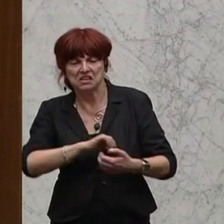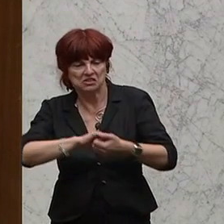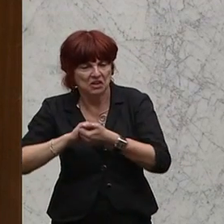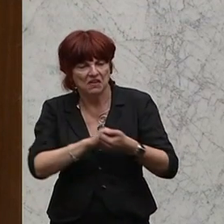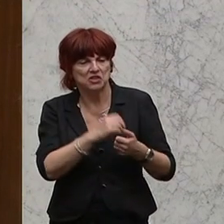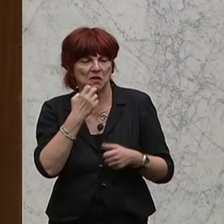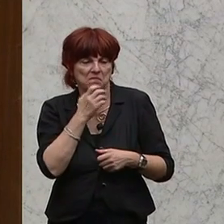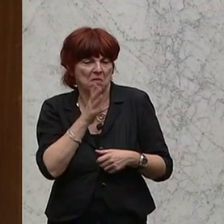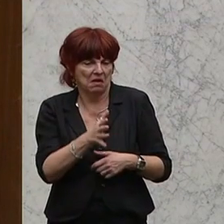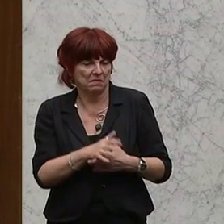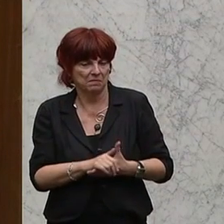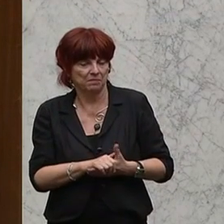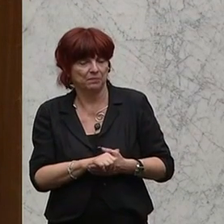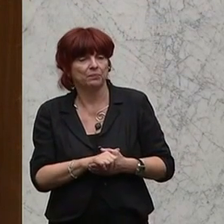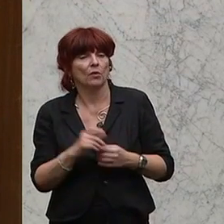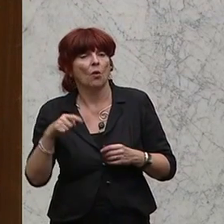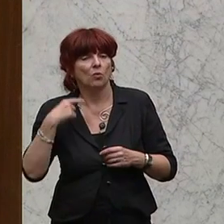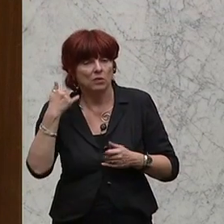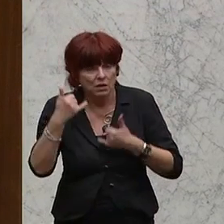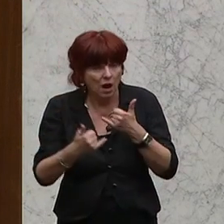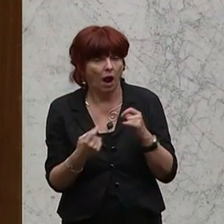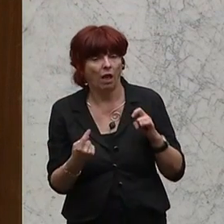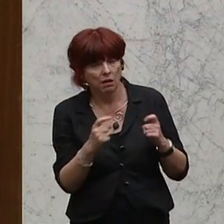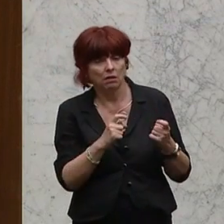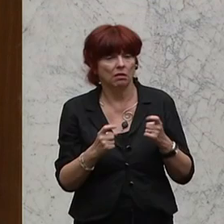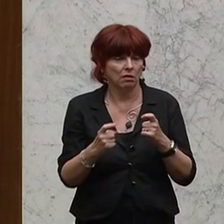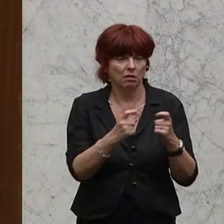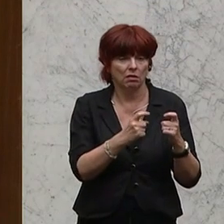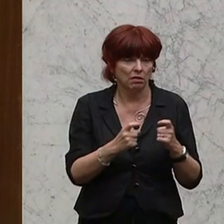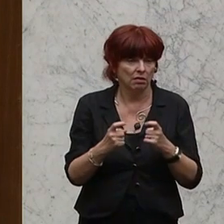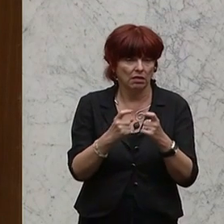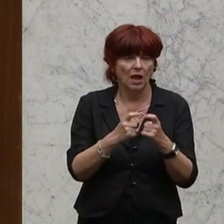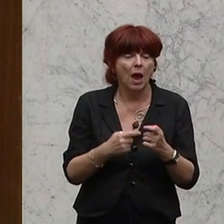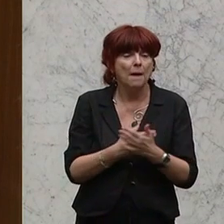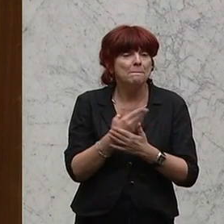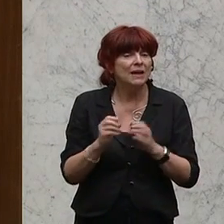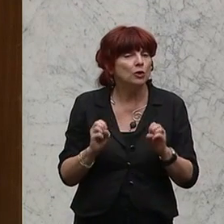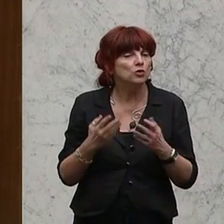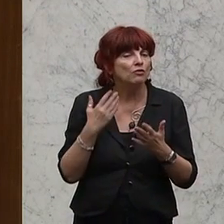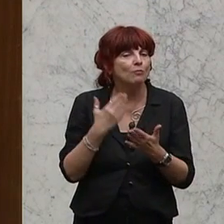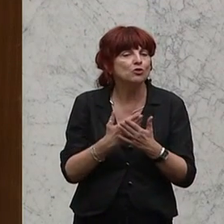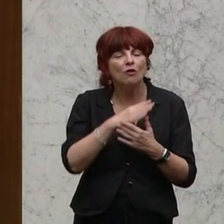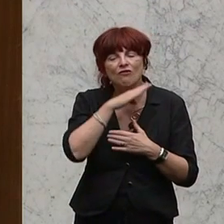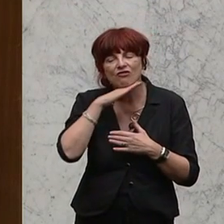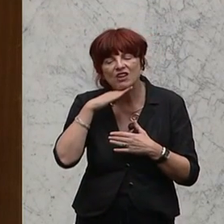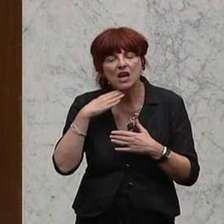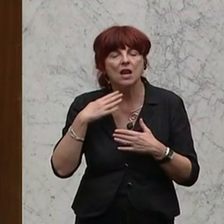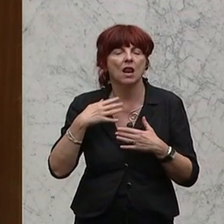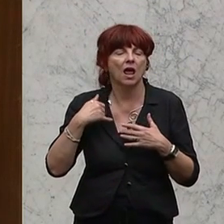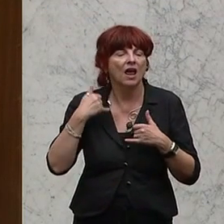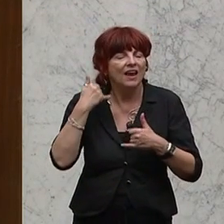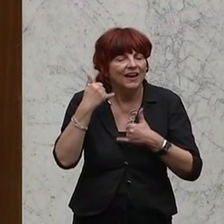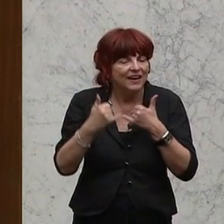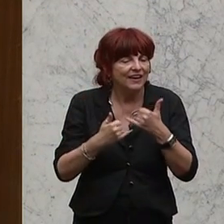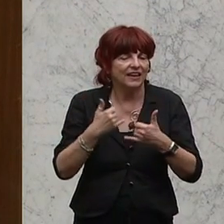will. Und das erleben wir dann Jahre, bei der Bildungsreform schon Jahrzehnte. Und dann